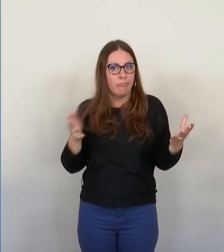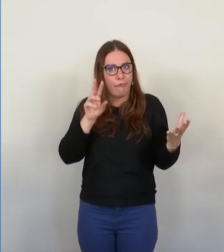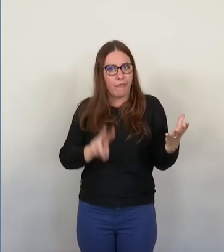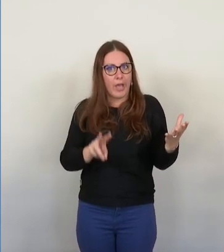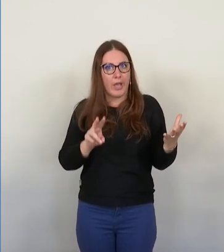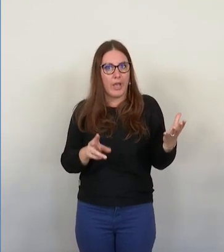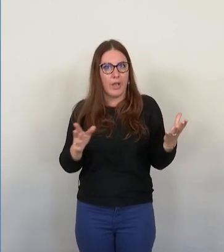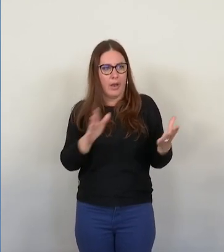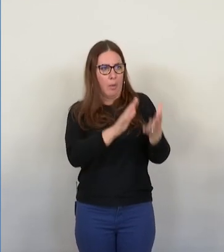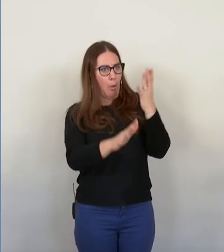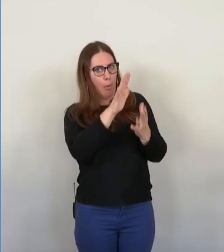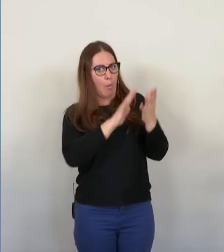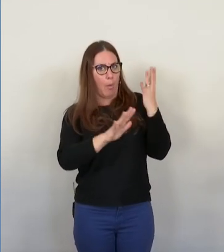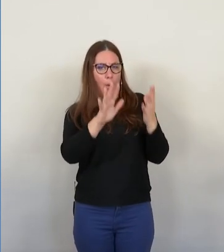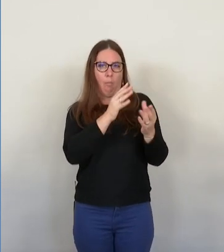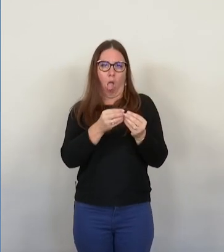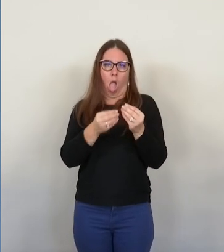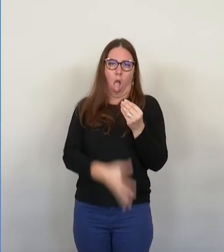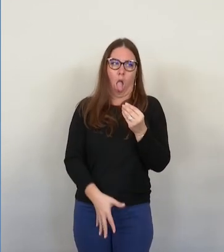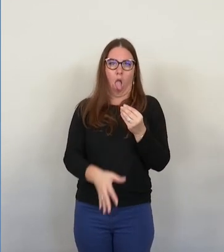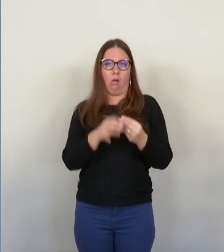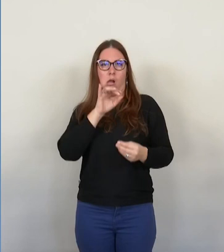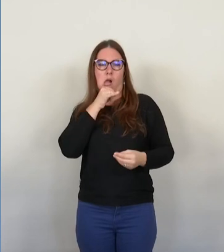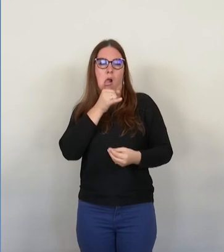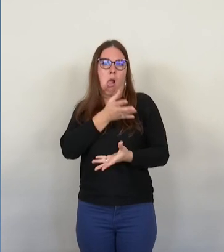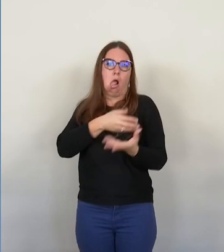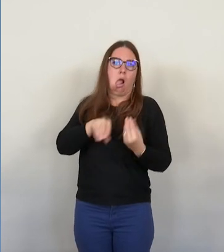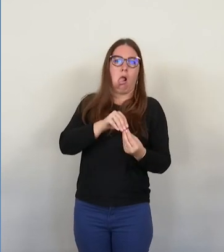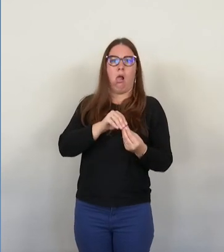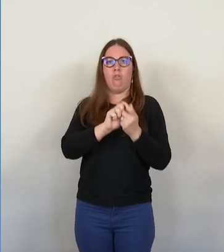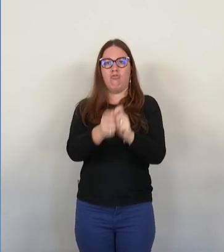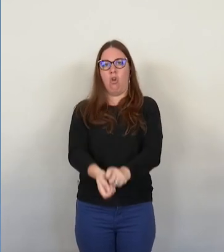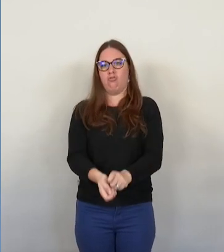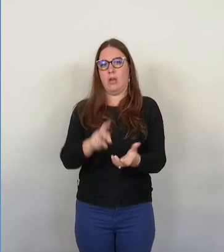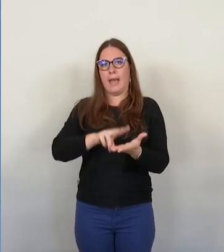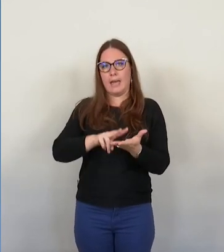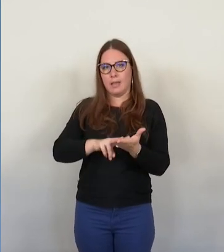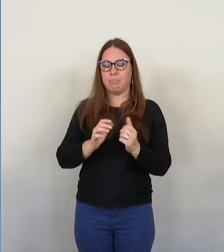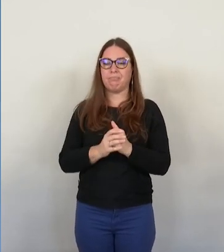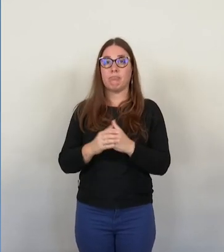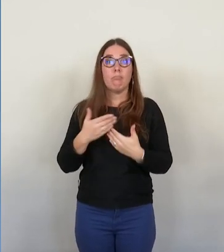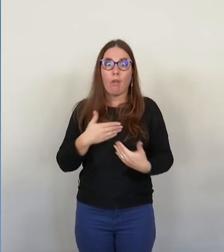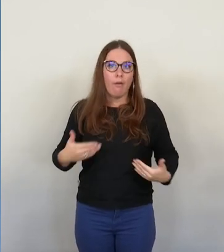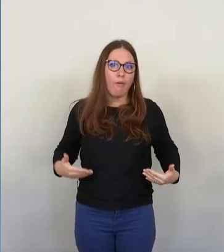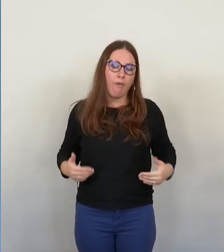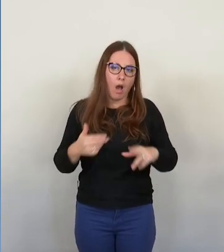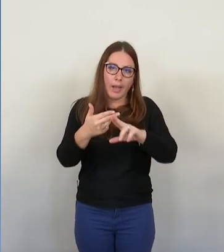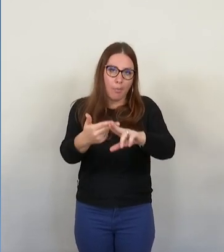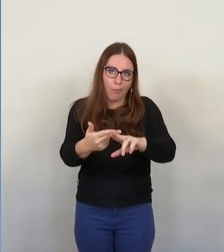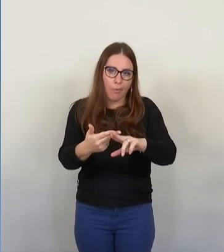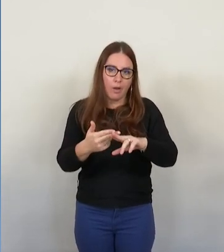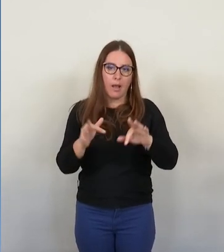une version tronquée de la réalité enfin peut-être un petit mot sur